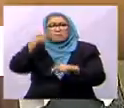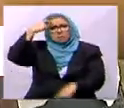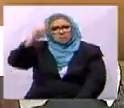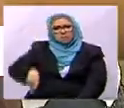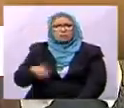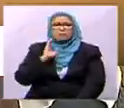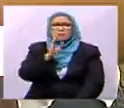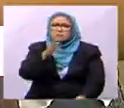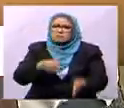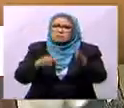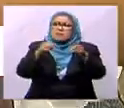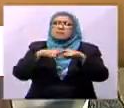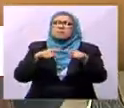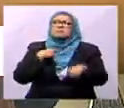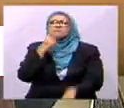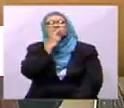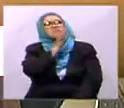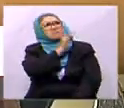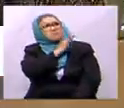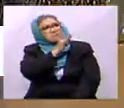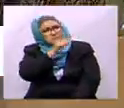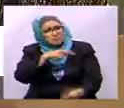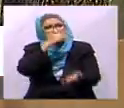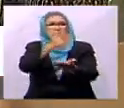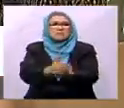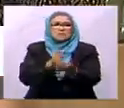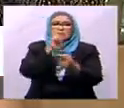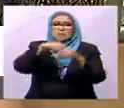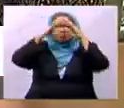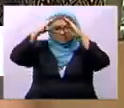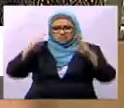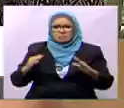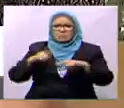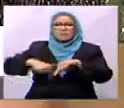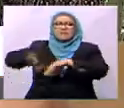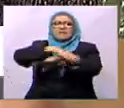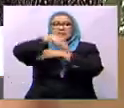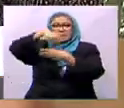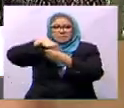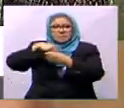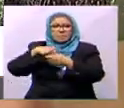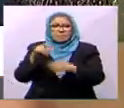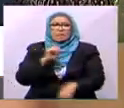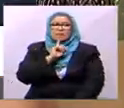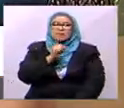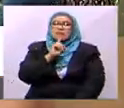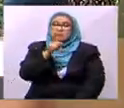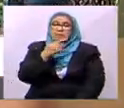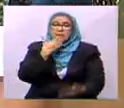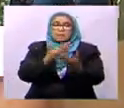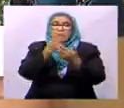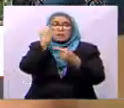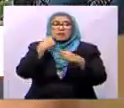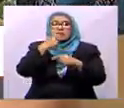di sini. Kami lalu di sini pun dia singgah di sini. Dia dah pergi melawat gerai-gerai mana yang dia orang ada jual-jual tu.